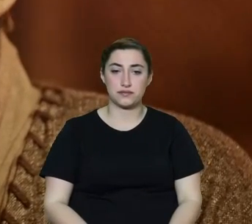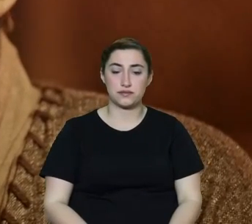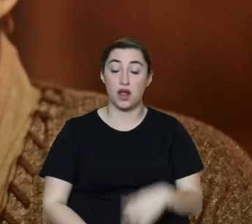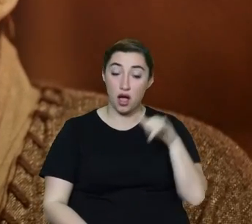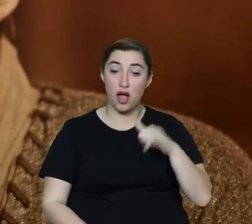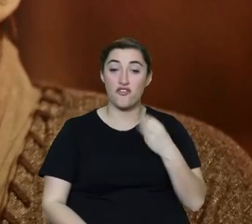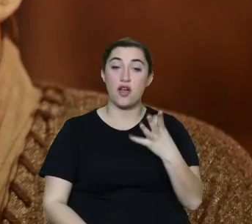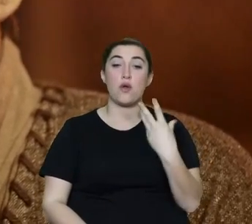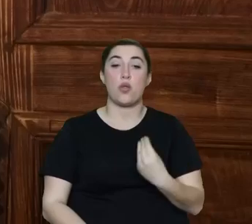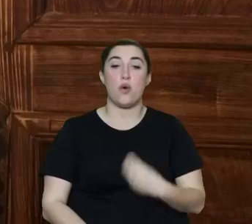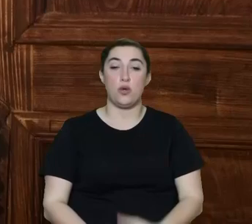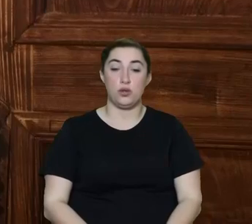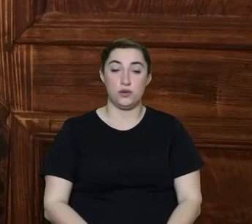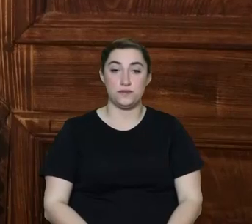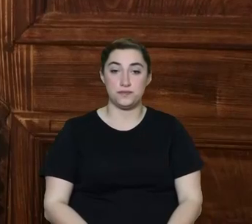Adil ol.